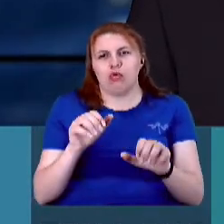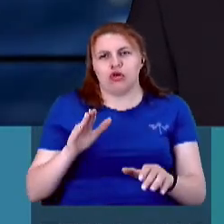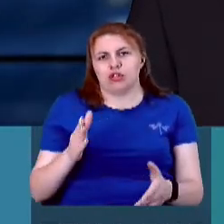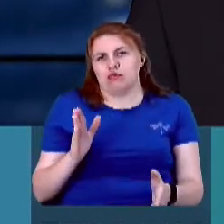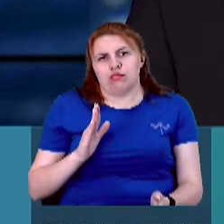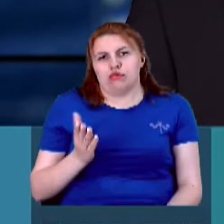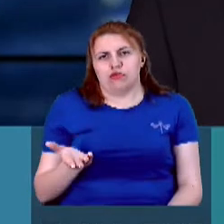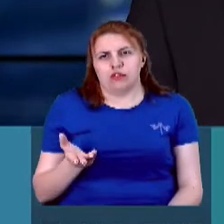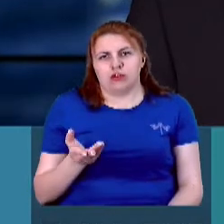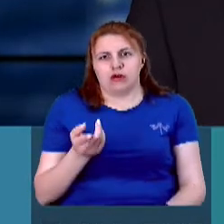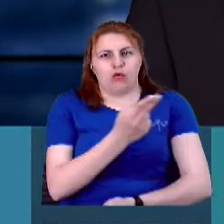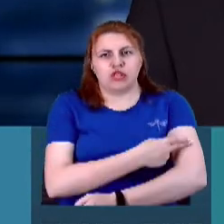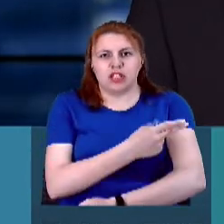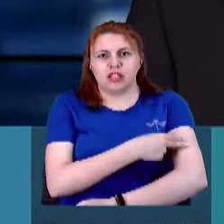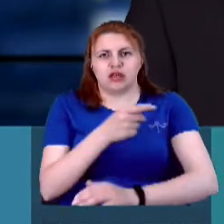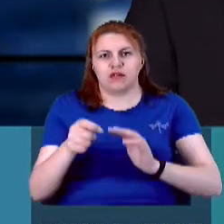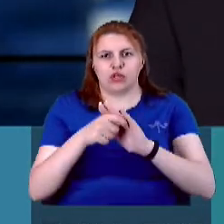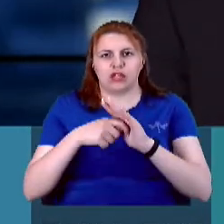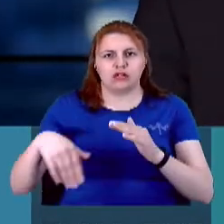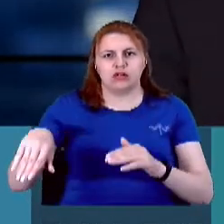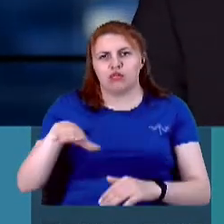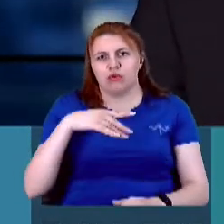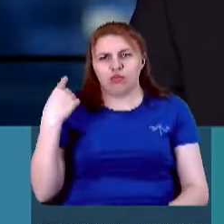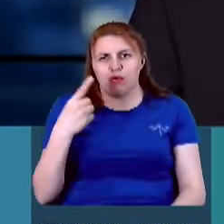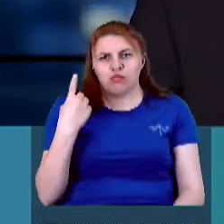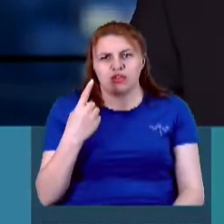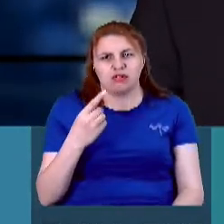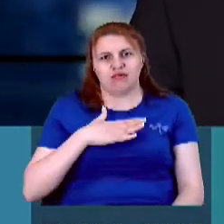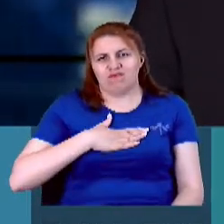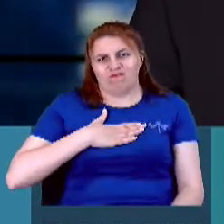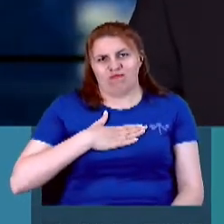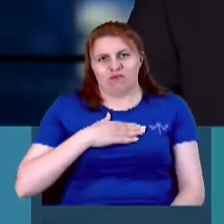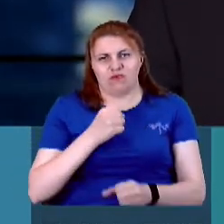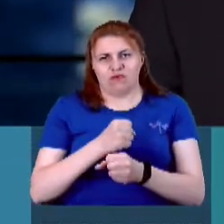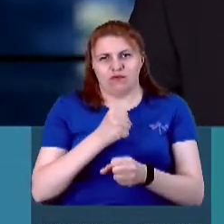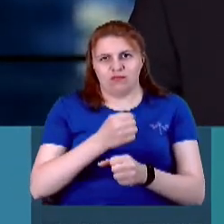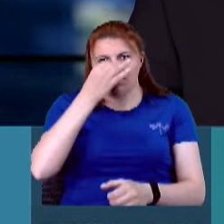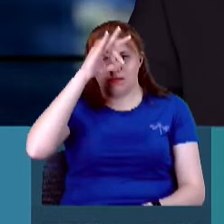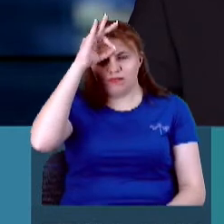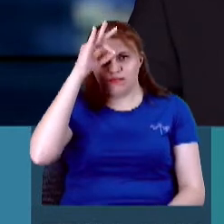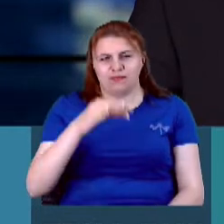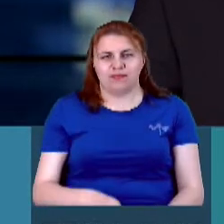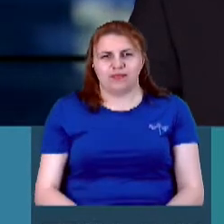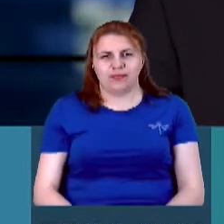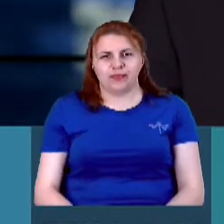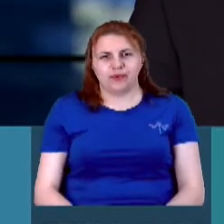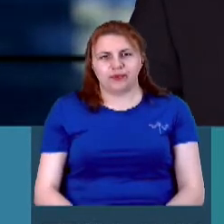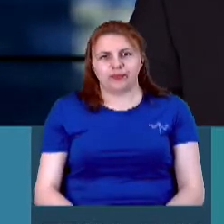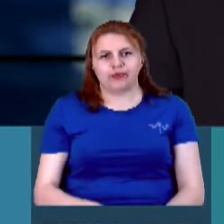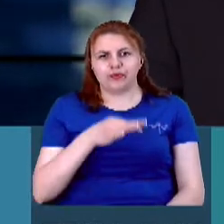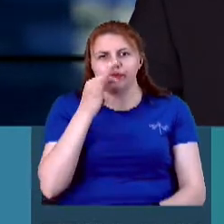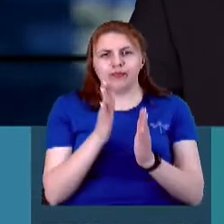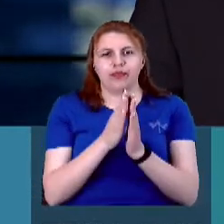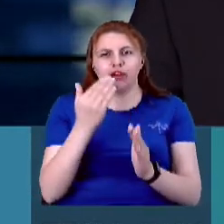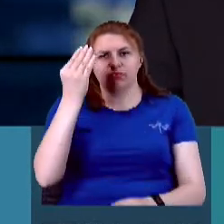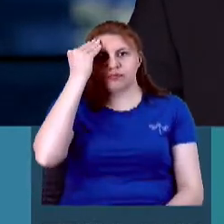Костянтинівку, та взагалі по Донецькій області, поліція не дуже добре робить. Скажіть, будь ласка, пане Євгене, на ваш погляд,